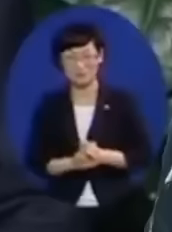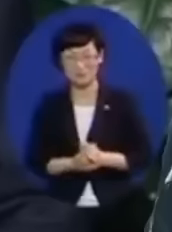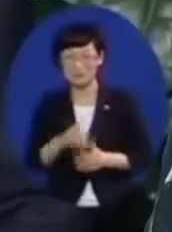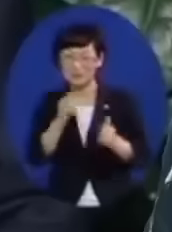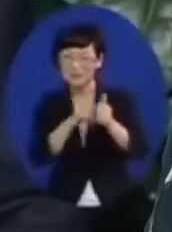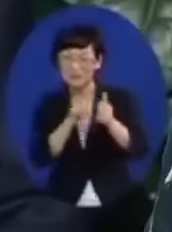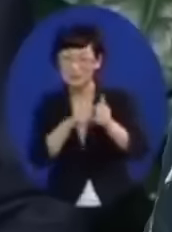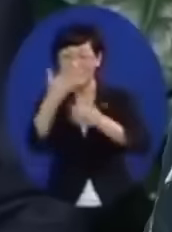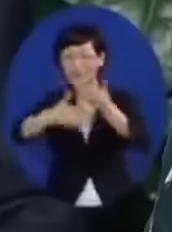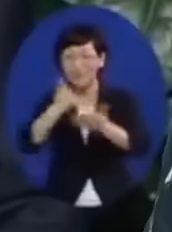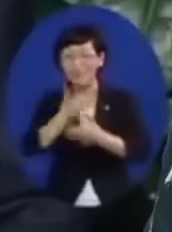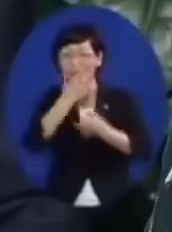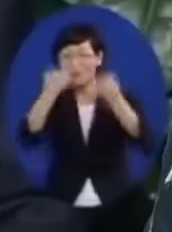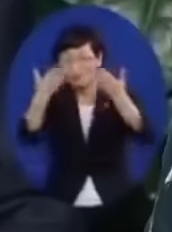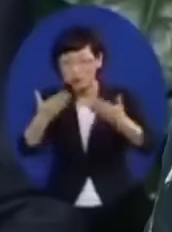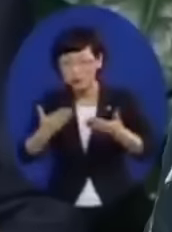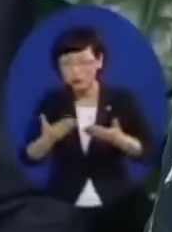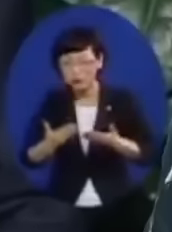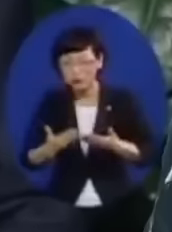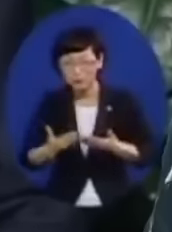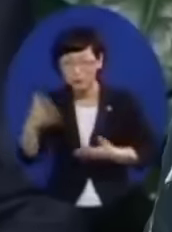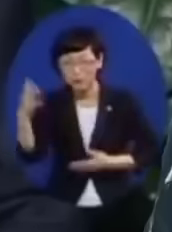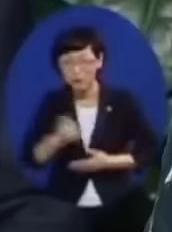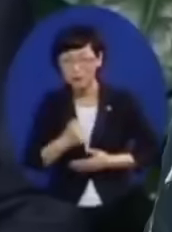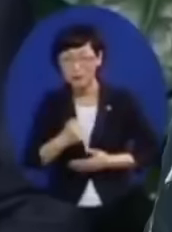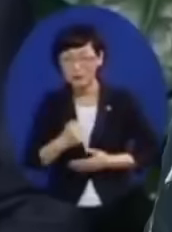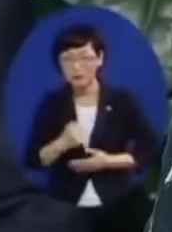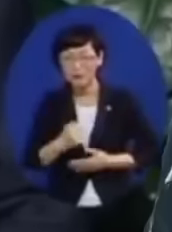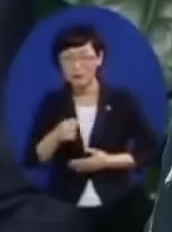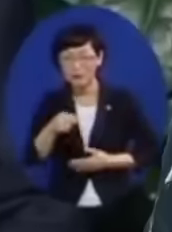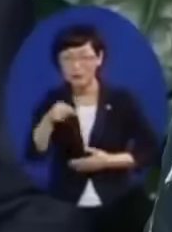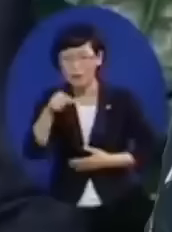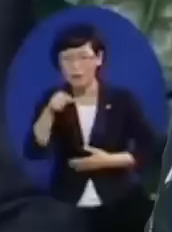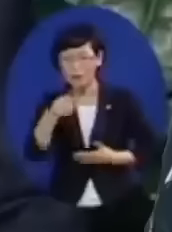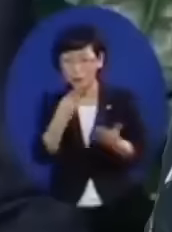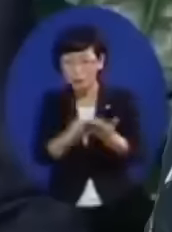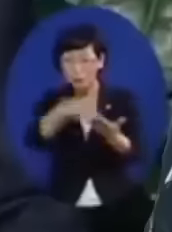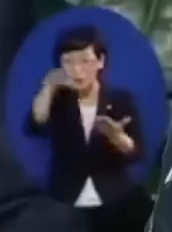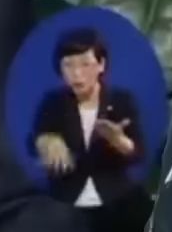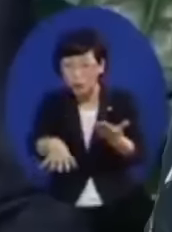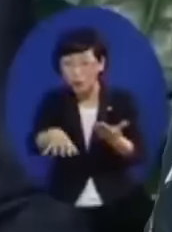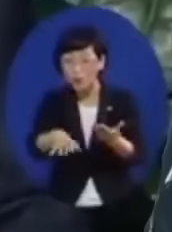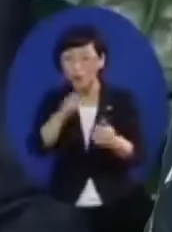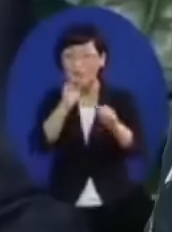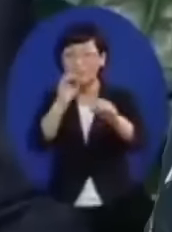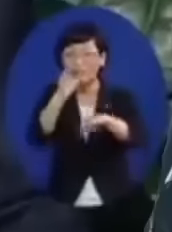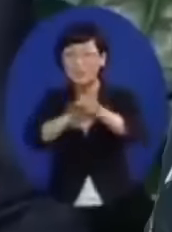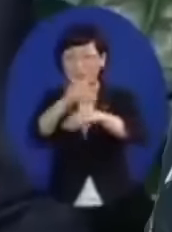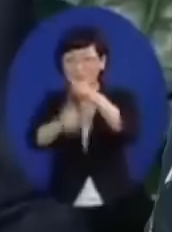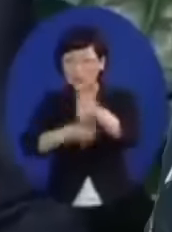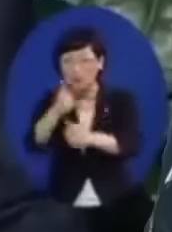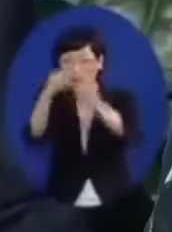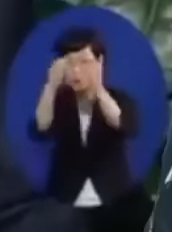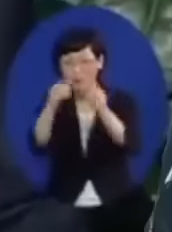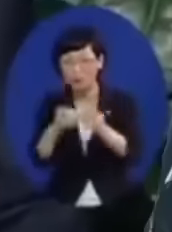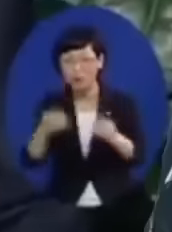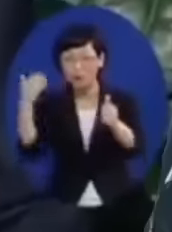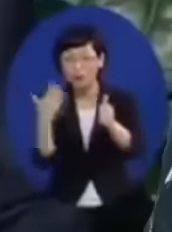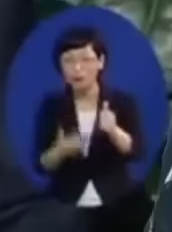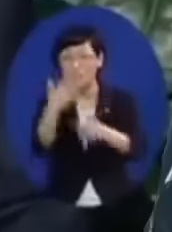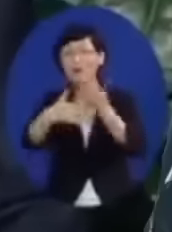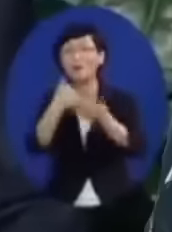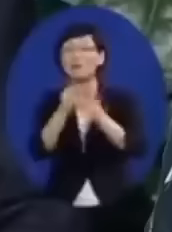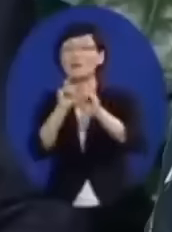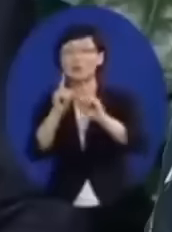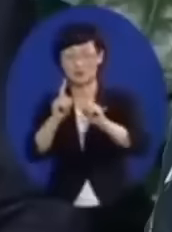그가 하나님의 축복을 통해서 누워있던 그 땅이 자손 대대 야곱에게 상속으로 줄 것이라고 하나님이